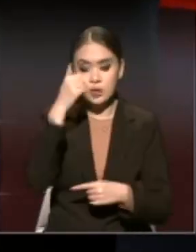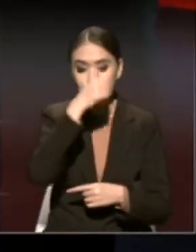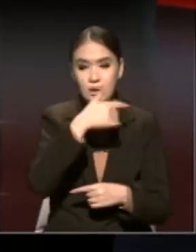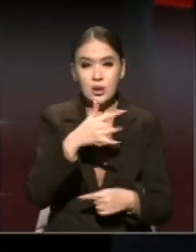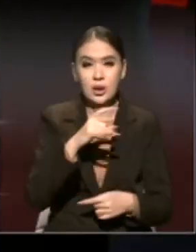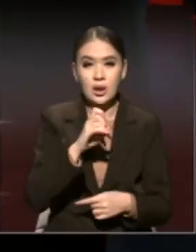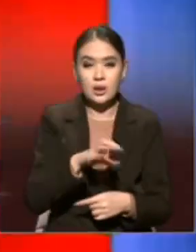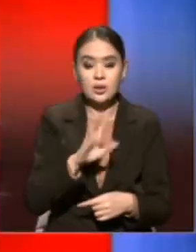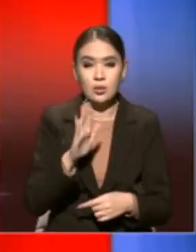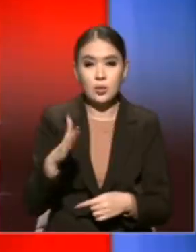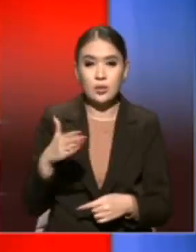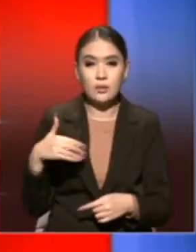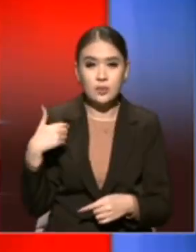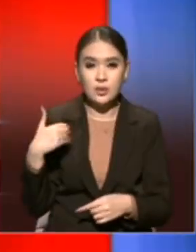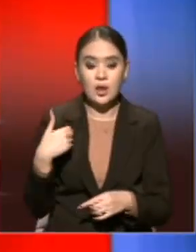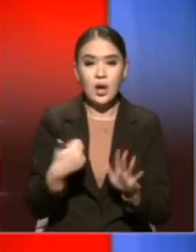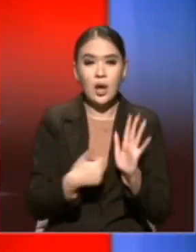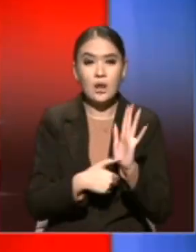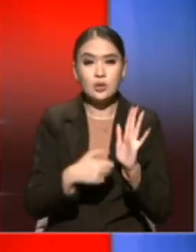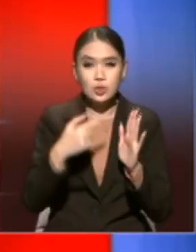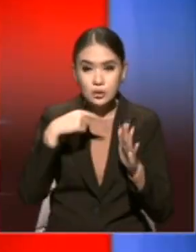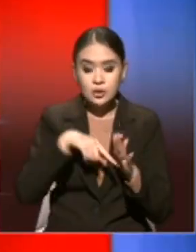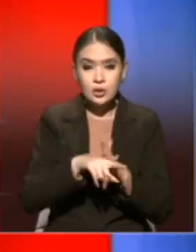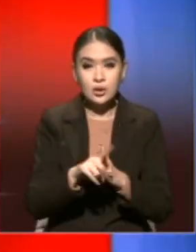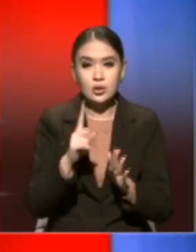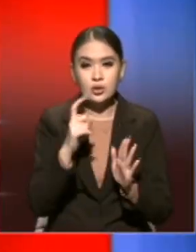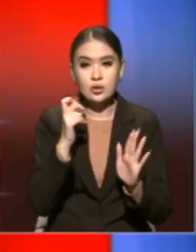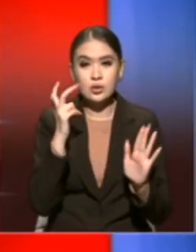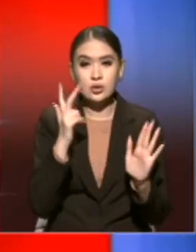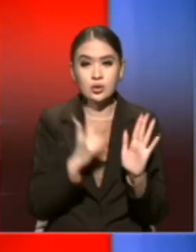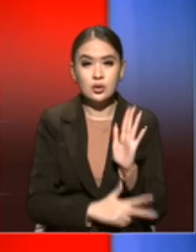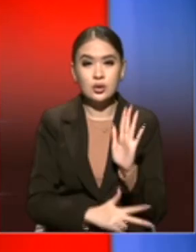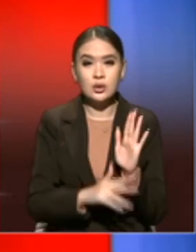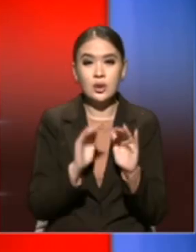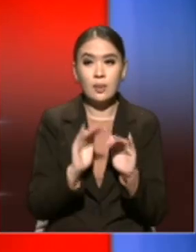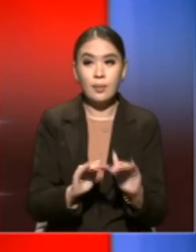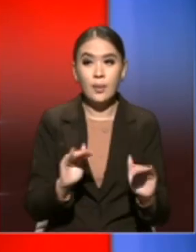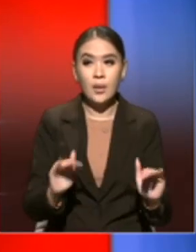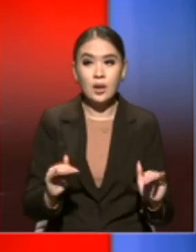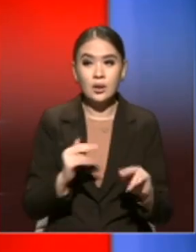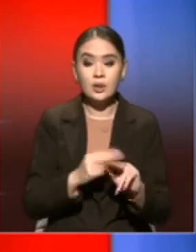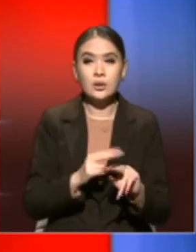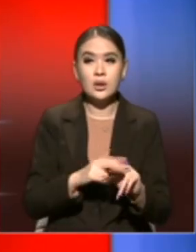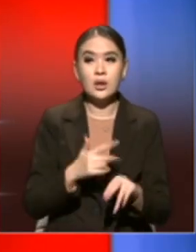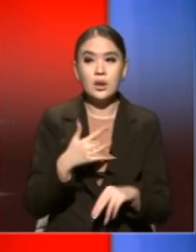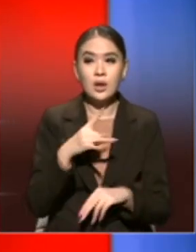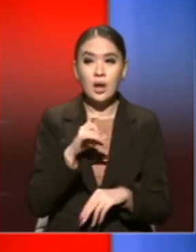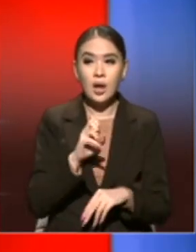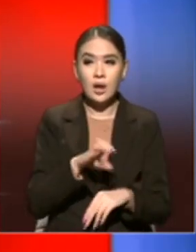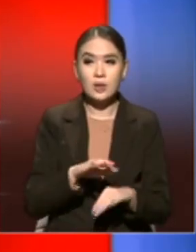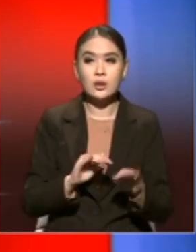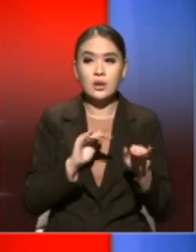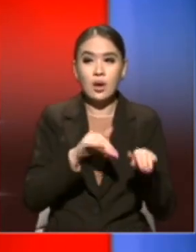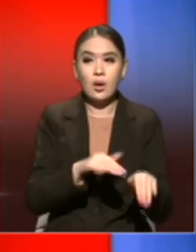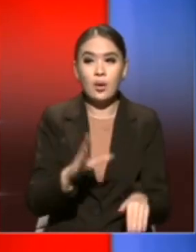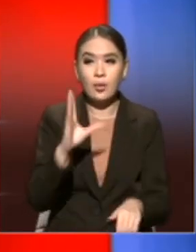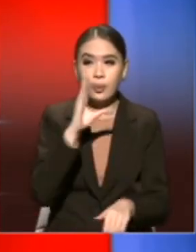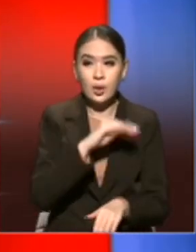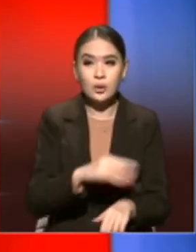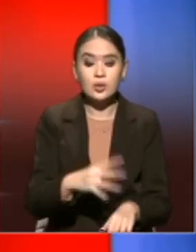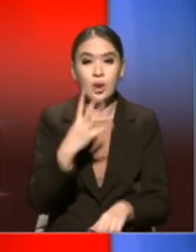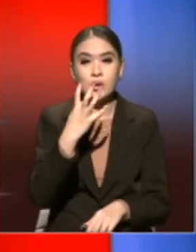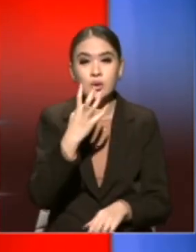грантты жаңағыдай 600-дің ішіндегі 180 бала грантқа түсті, грантқа. Ал